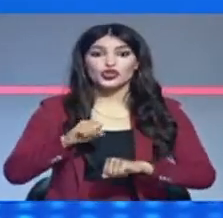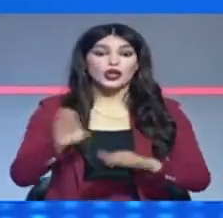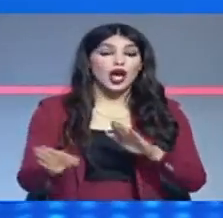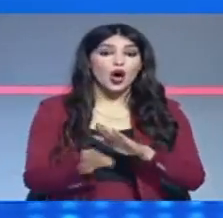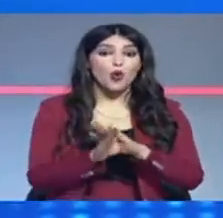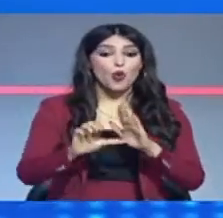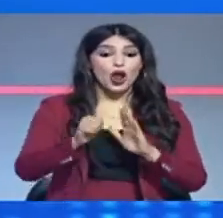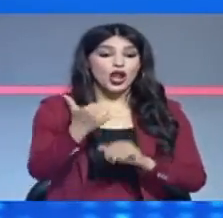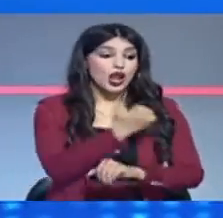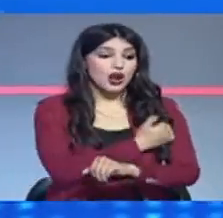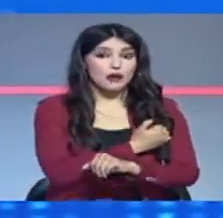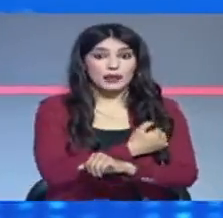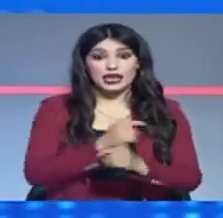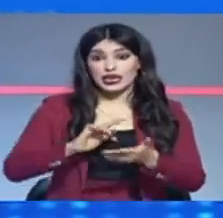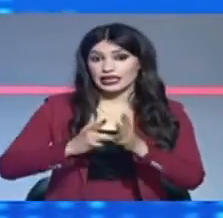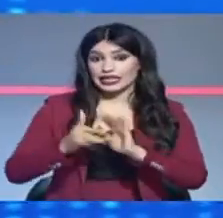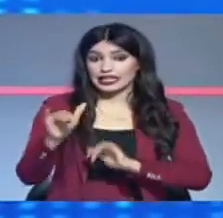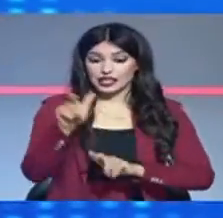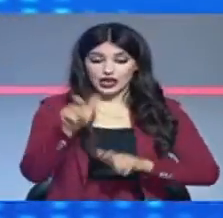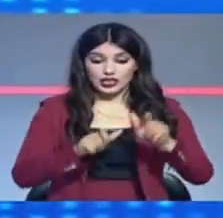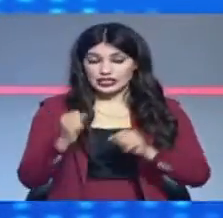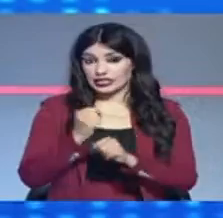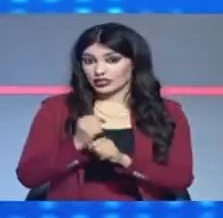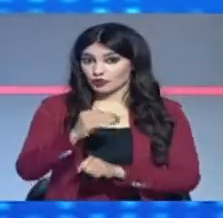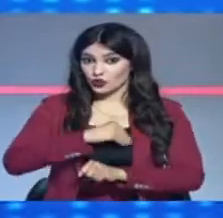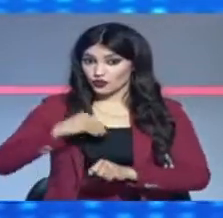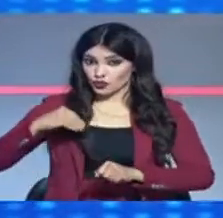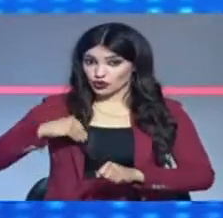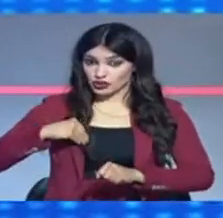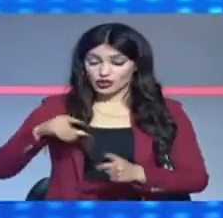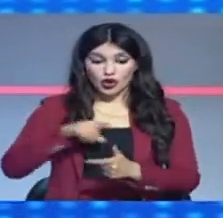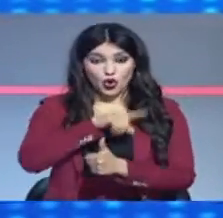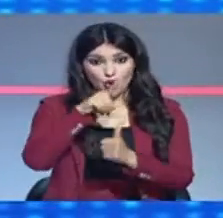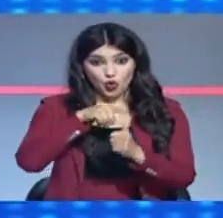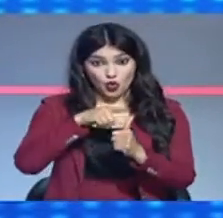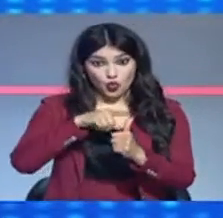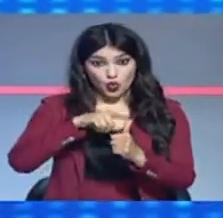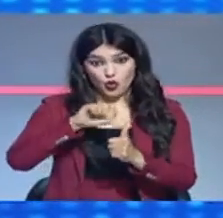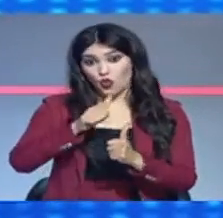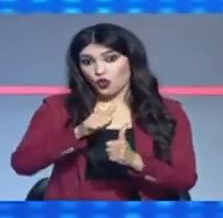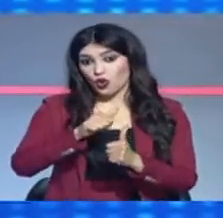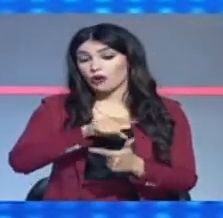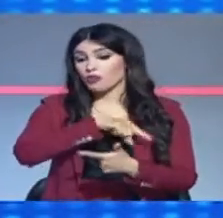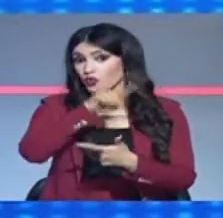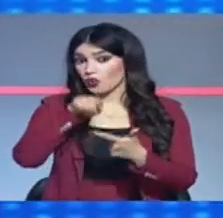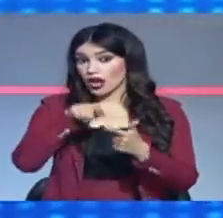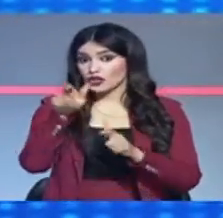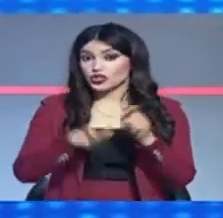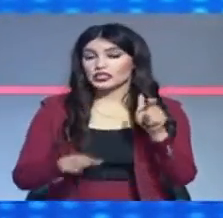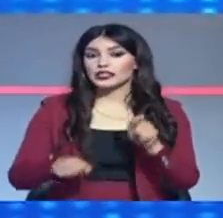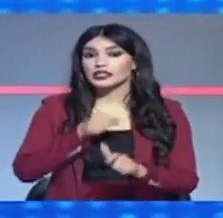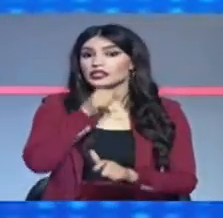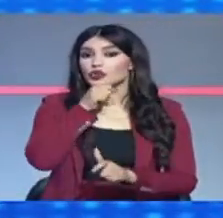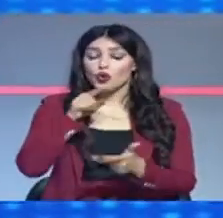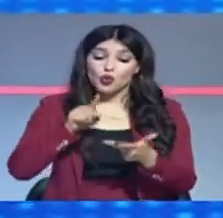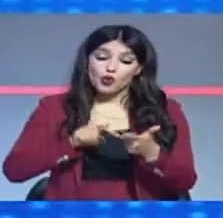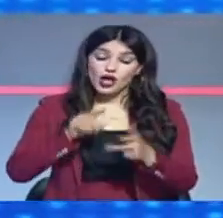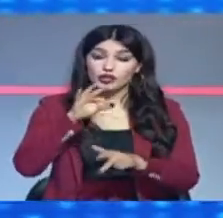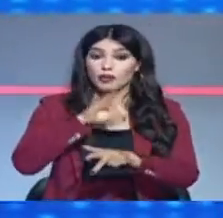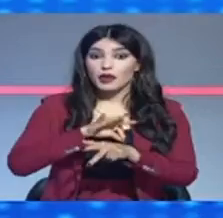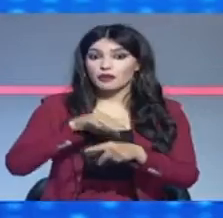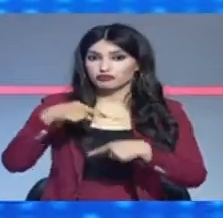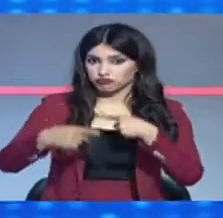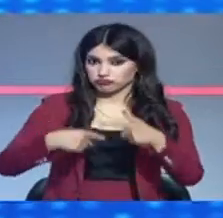عشر الف المنتفع من العامين في الخط الصحي الاول في مواجهه كوفي تسعه عشر وكبار السن والمصابين بامراض مزمنه